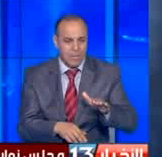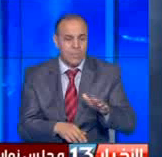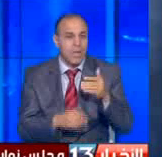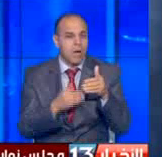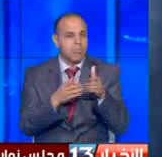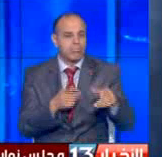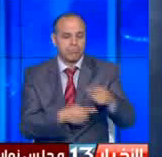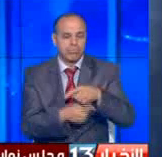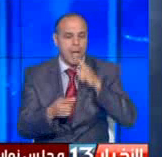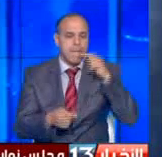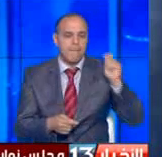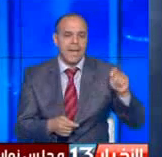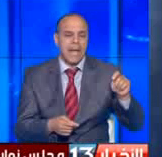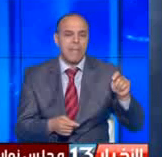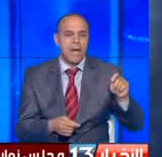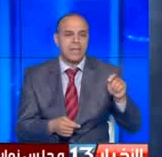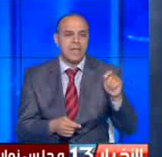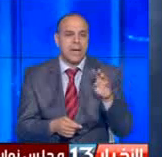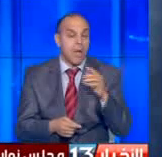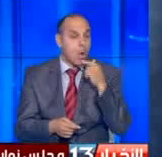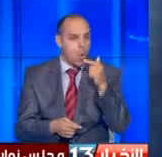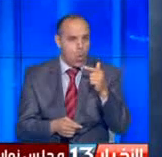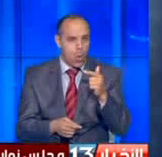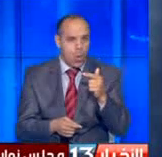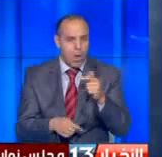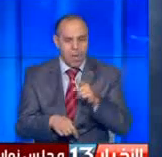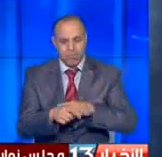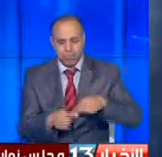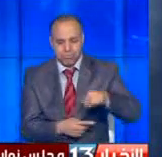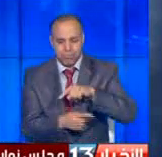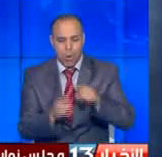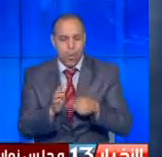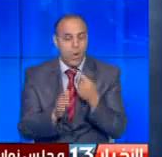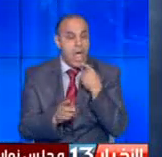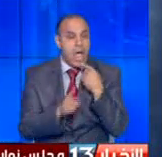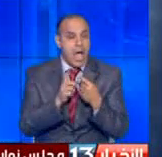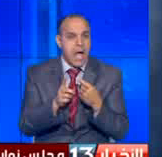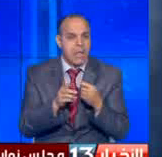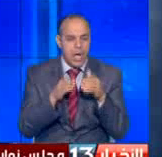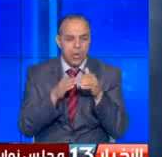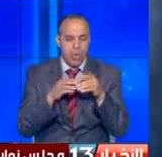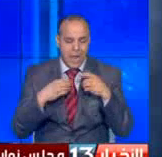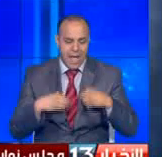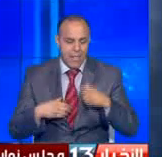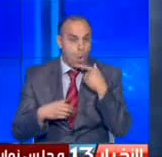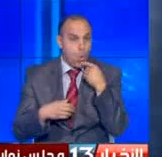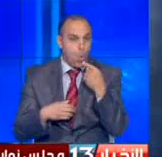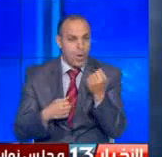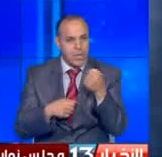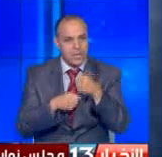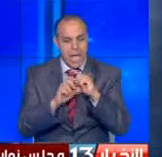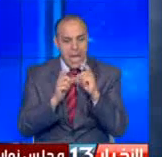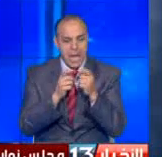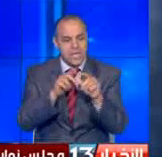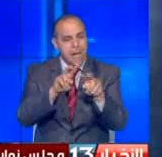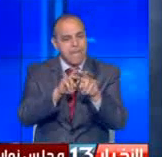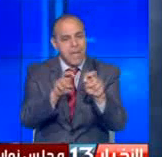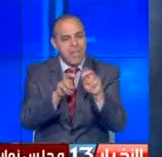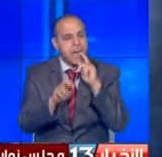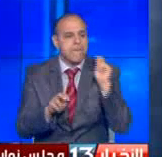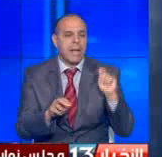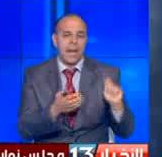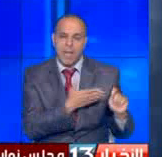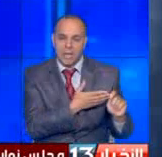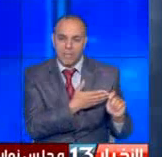على افتتاح الدوره البرلمانيه العاديه الرابعه من المده النيابيه الاولى وطلب بعض النواب بضروره احدث لجنه تحقيق برلمانيه